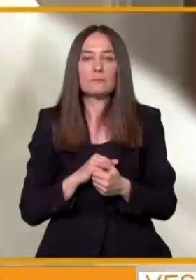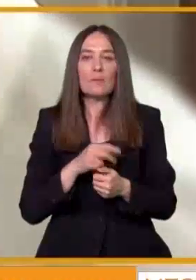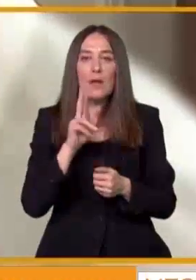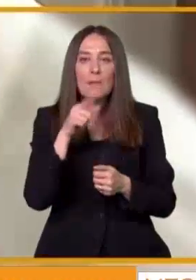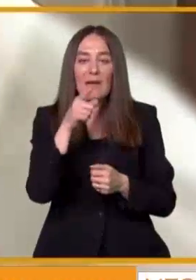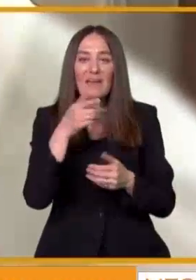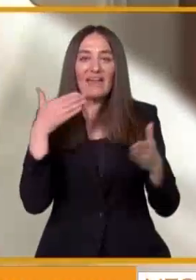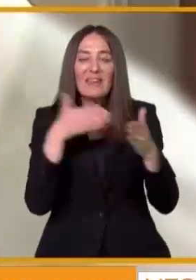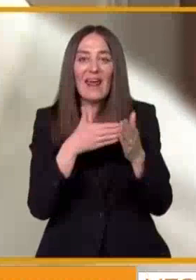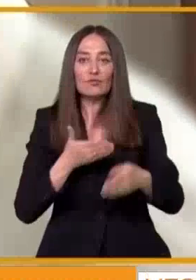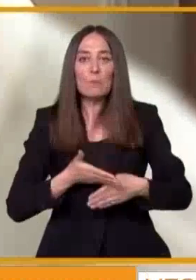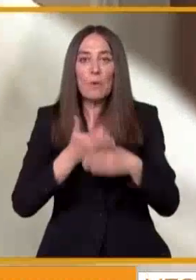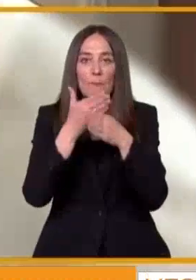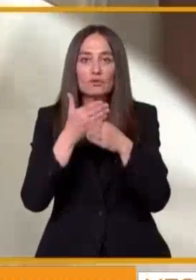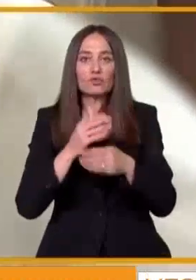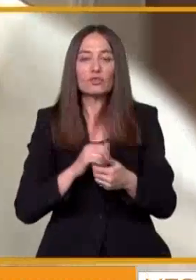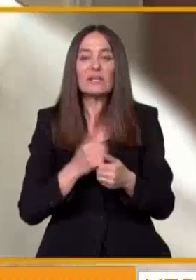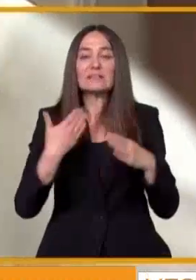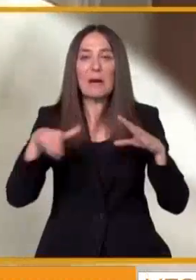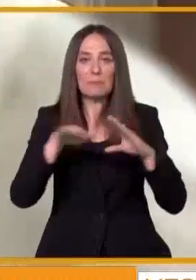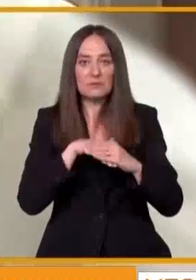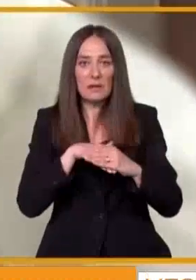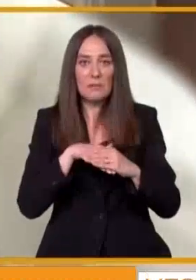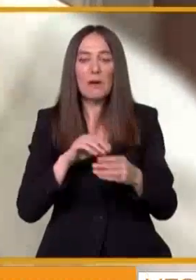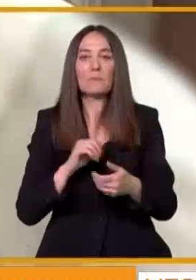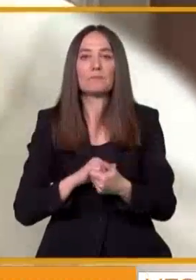Imate direktnu pomoć zaposlenima.